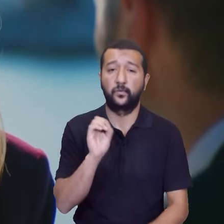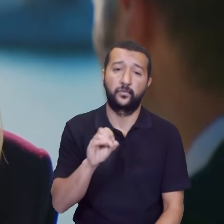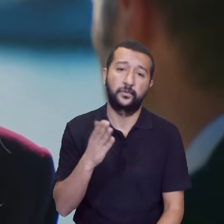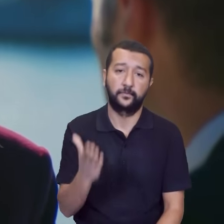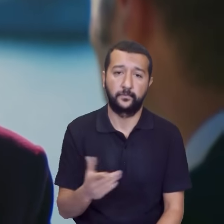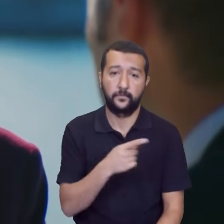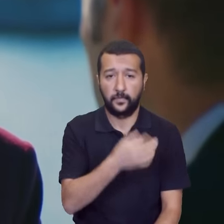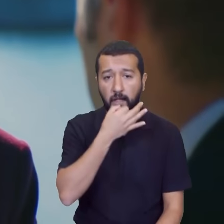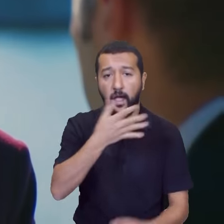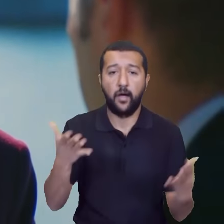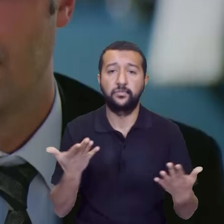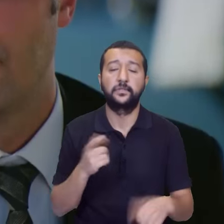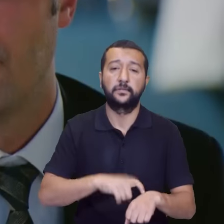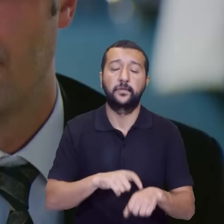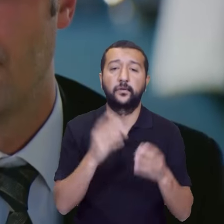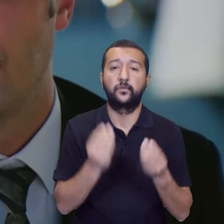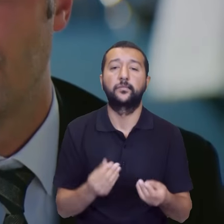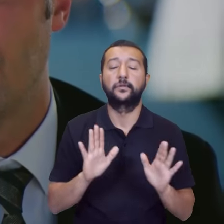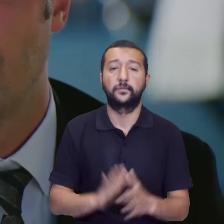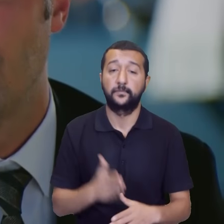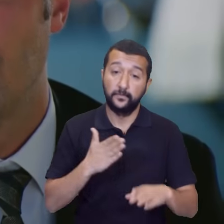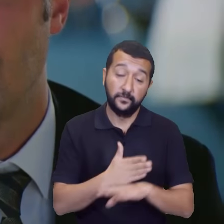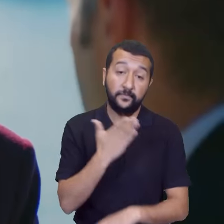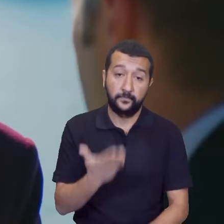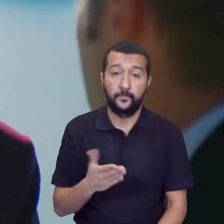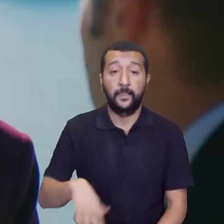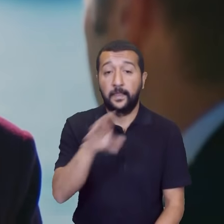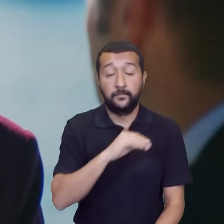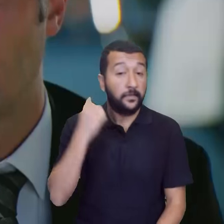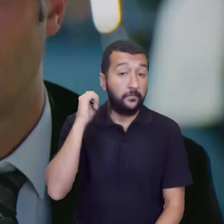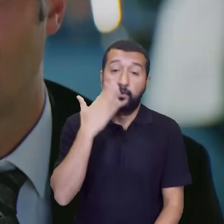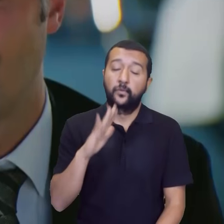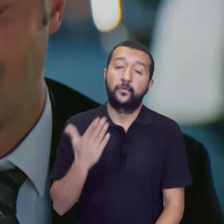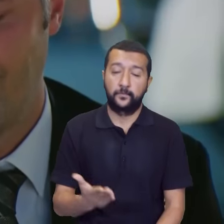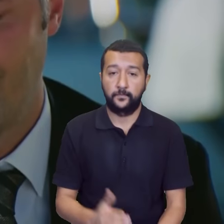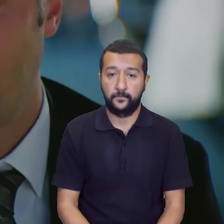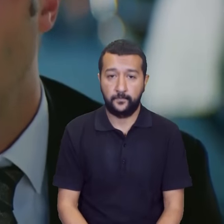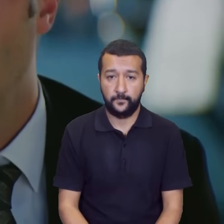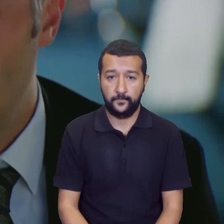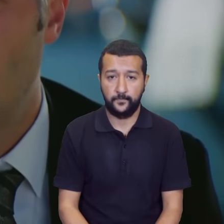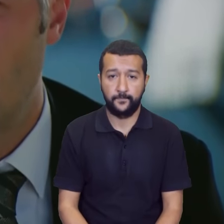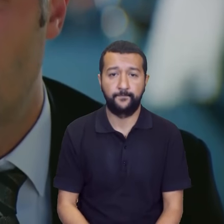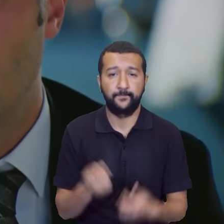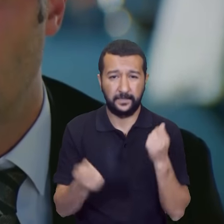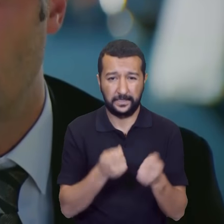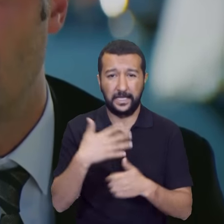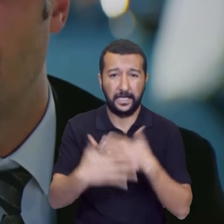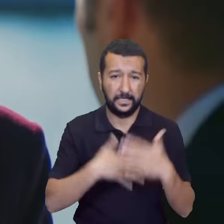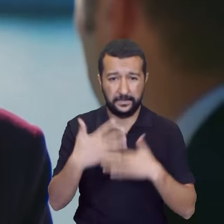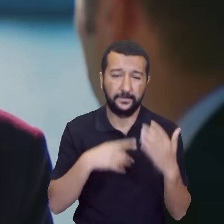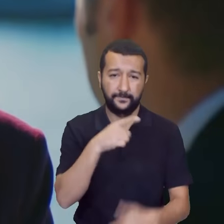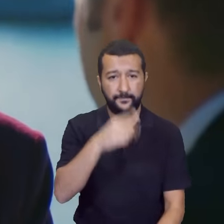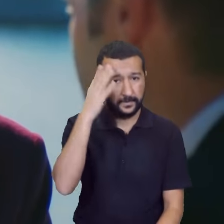hocam. Haber vermeye fırsatım olmadı. Gerçi kimsenin haberi yok daha. İşler karışık